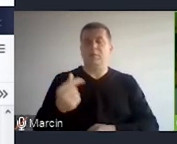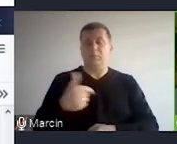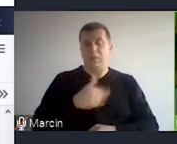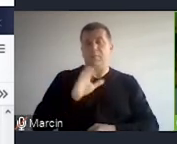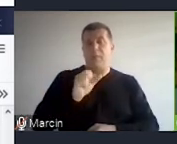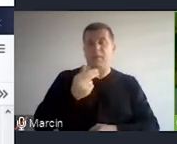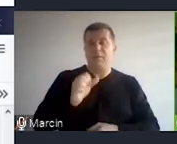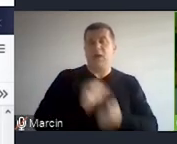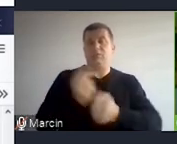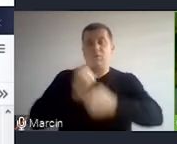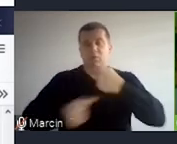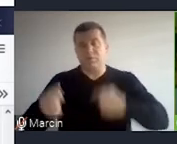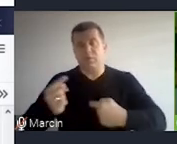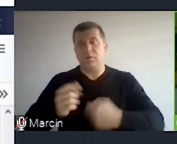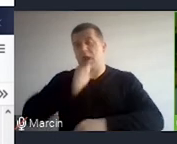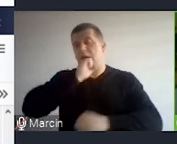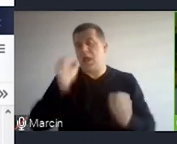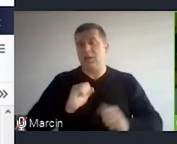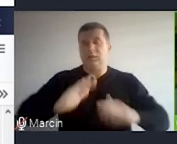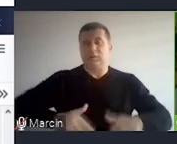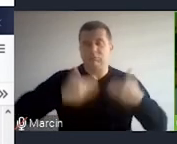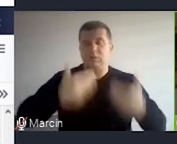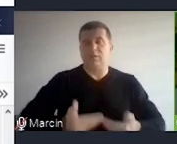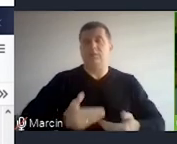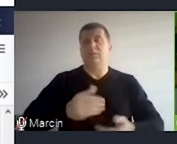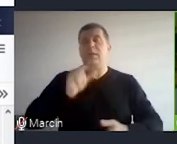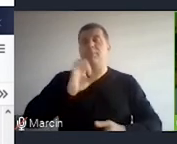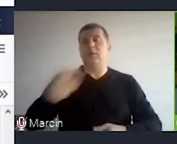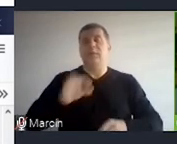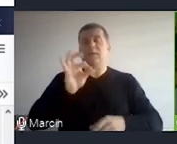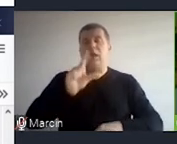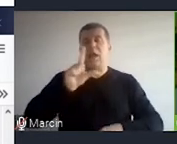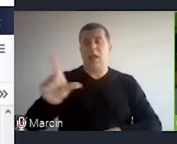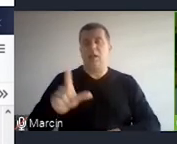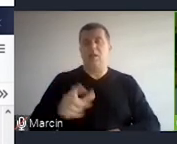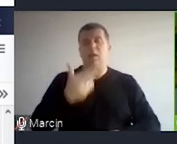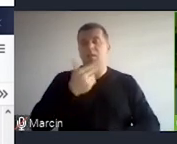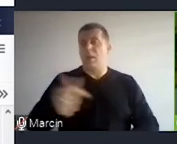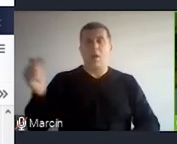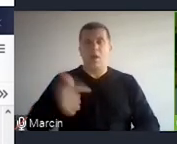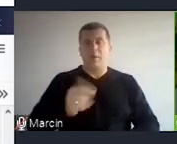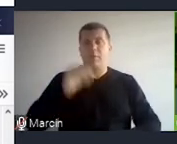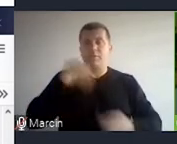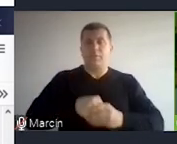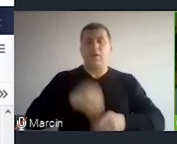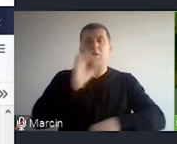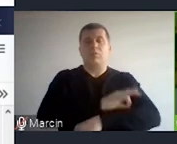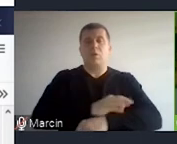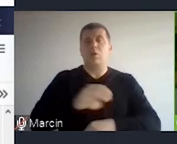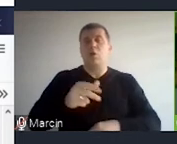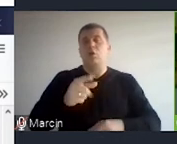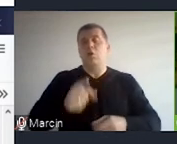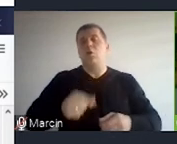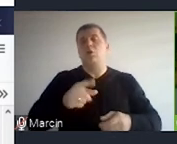beneficjenta i odwrotnie, ani sprawozdawczość z personelu weselu nie obowiązują w projektach rozliczanych